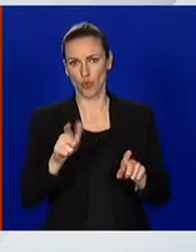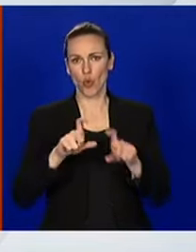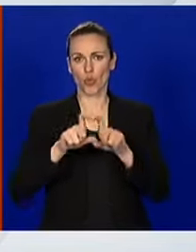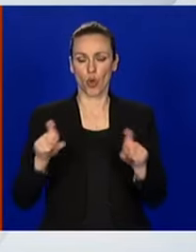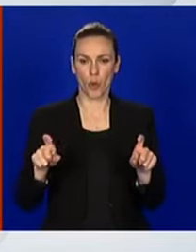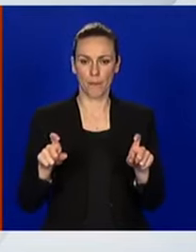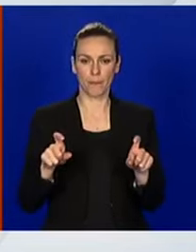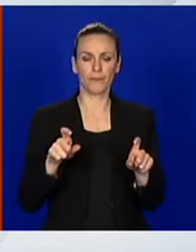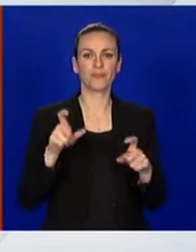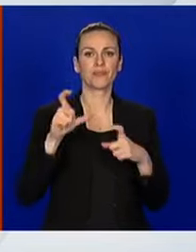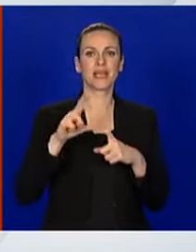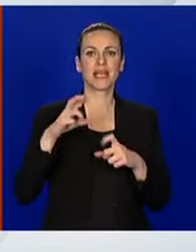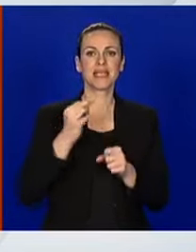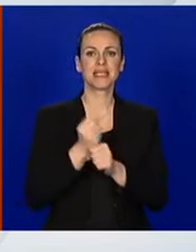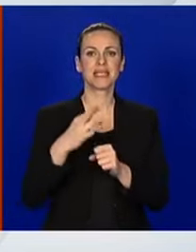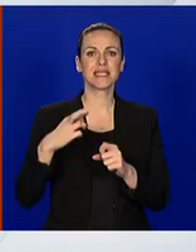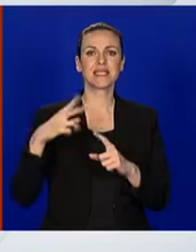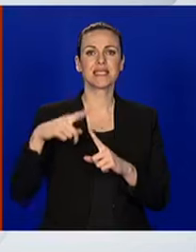Segetu,